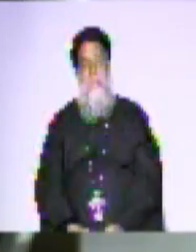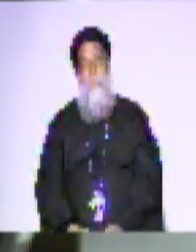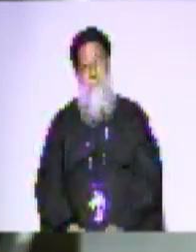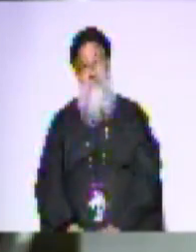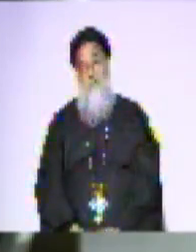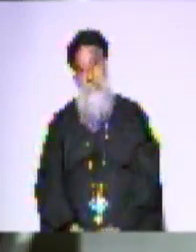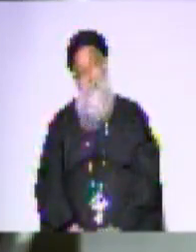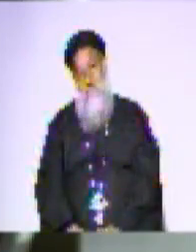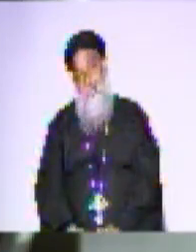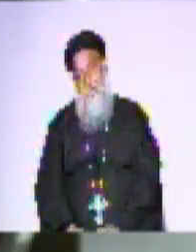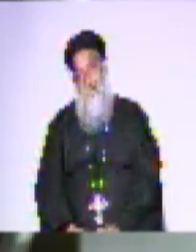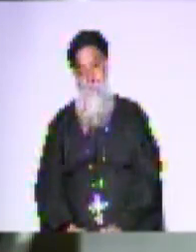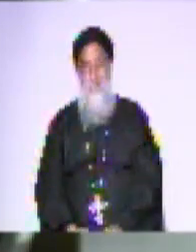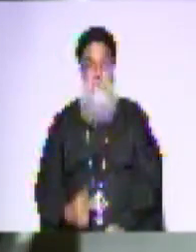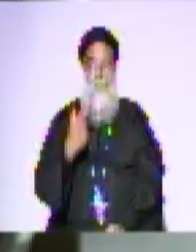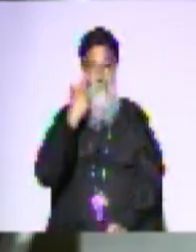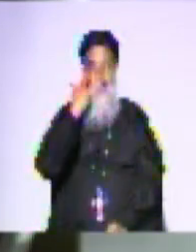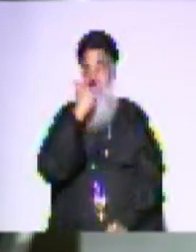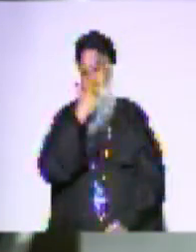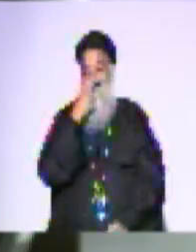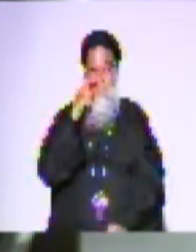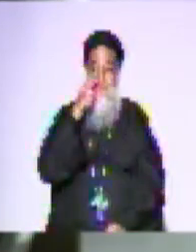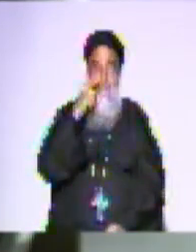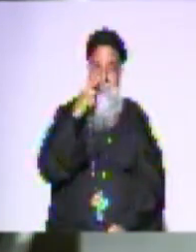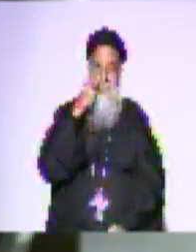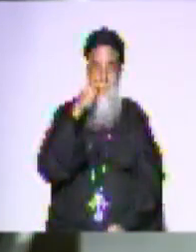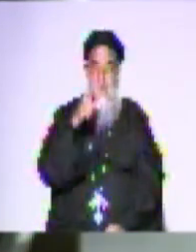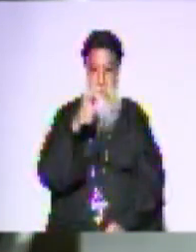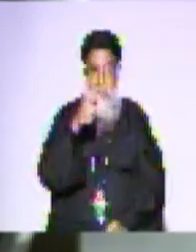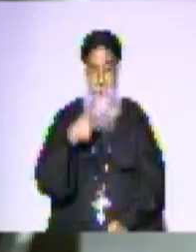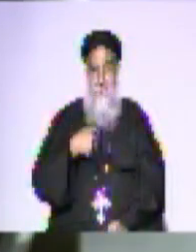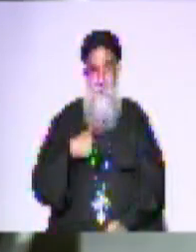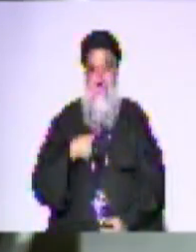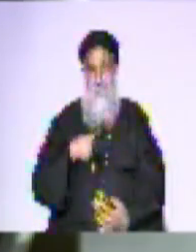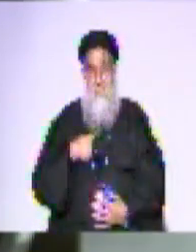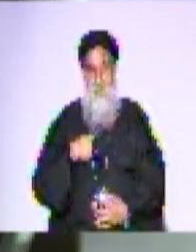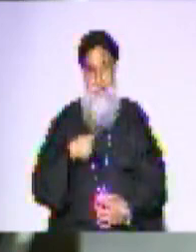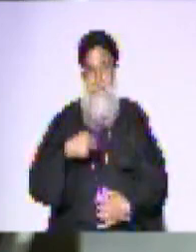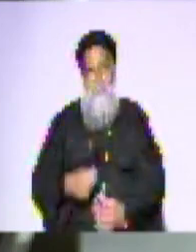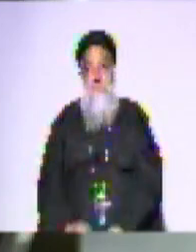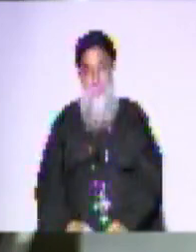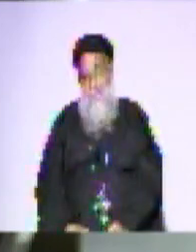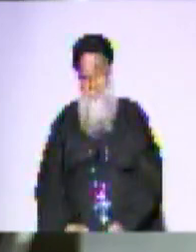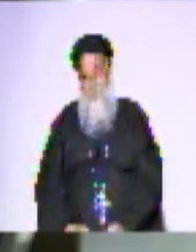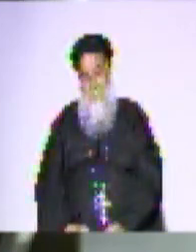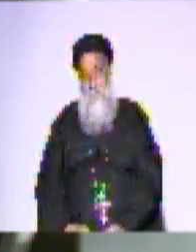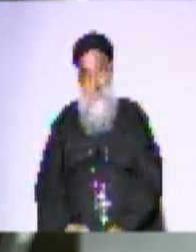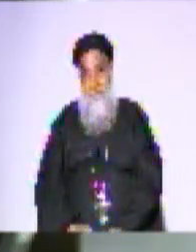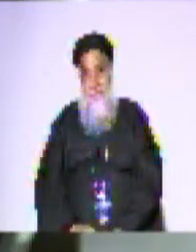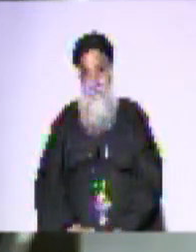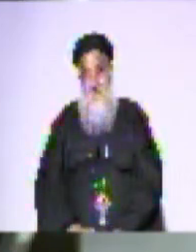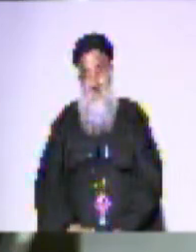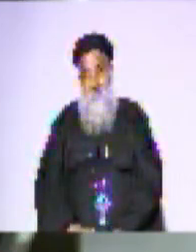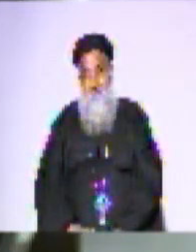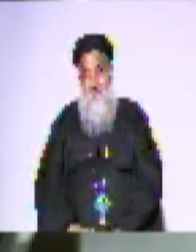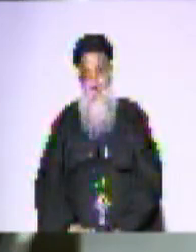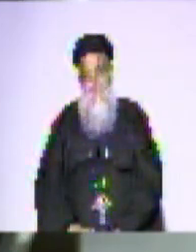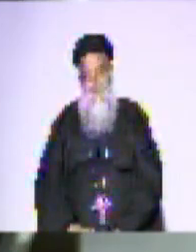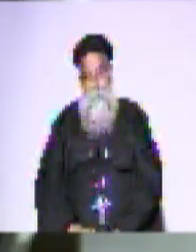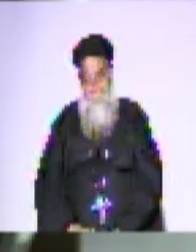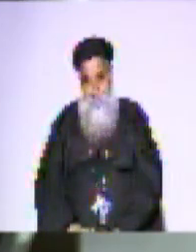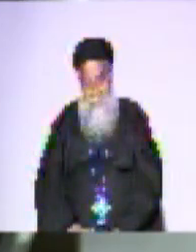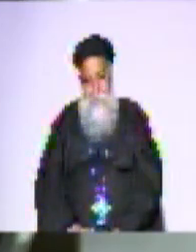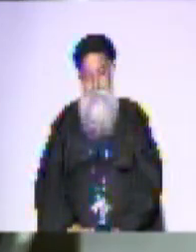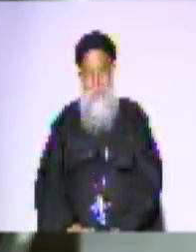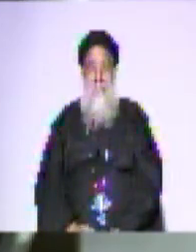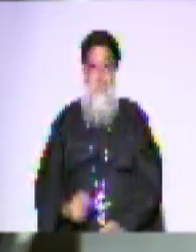يعني هو يقصد متى هنا في أنت أو أنا أنت أو أنا. أيوة. متى جئت أنا في